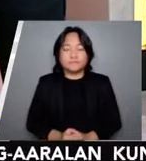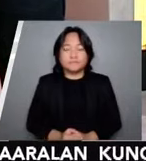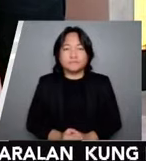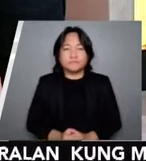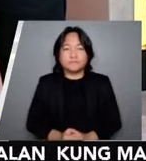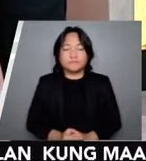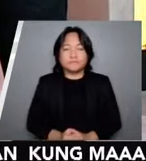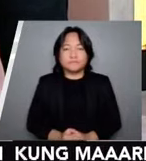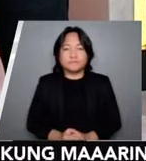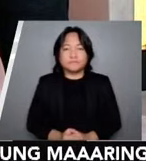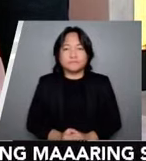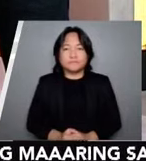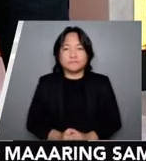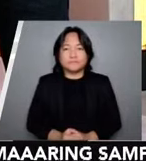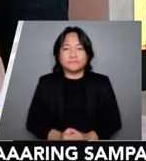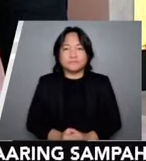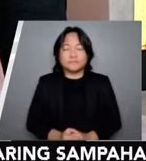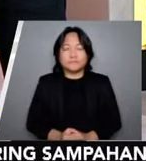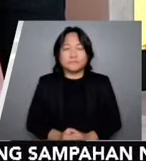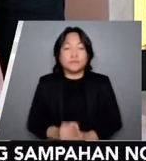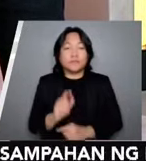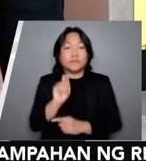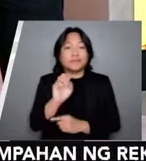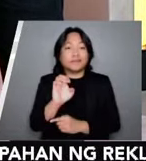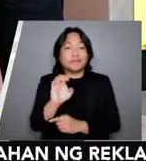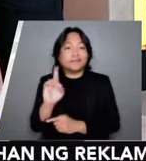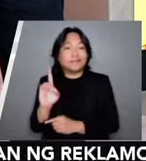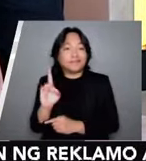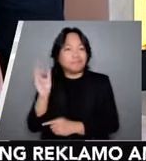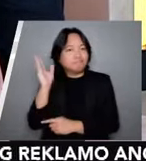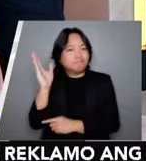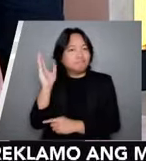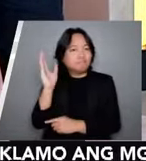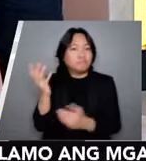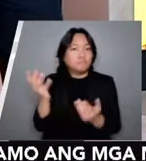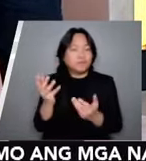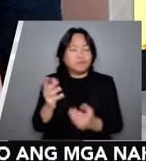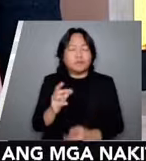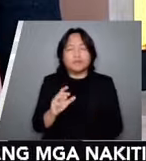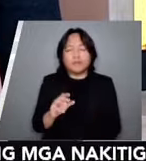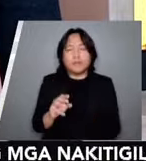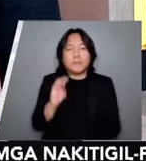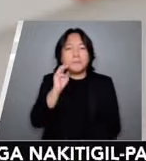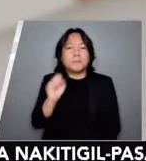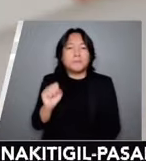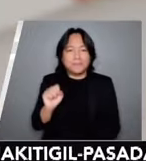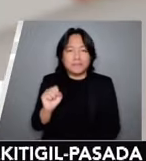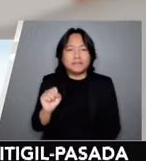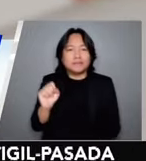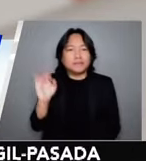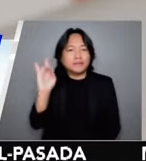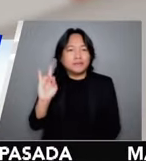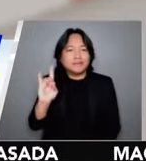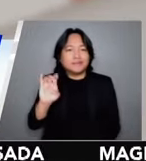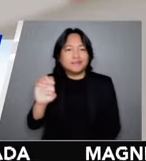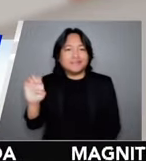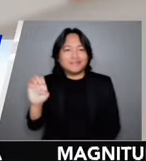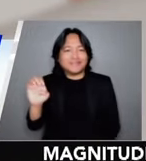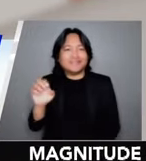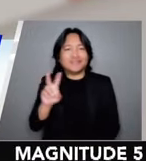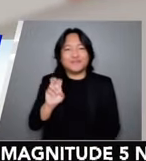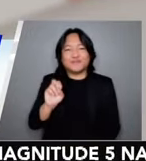Sumalang sa isang TED Talk si Miss Universe Philippines 2023, Michelle D. Ibinahagi ng beauty queen sa Instagram ang kanyang